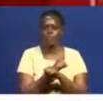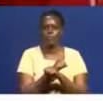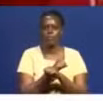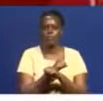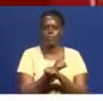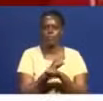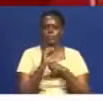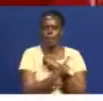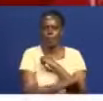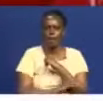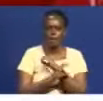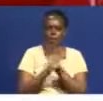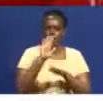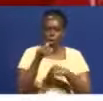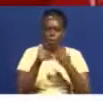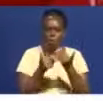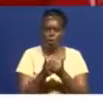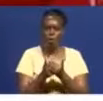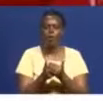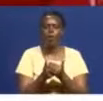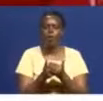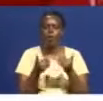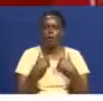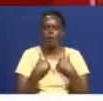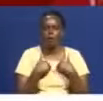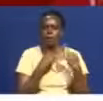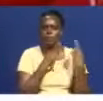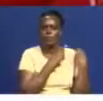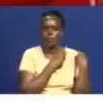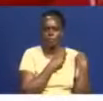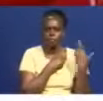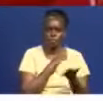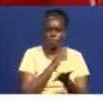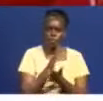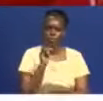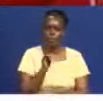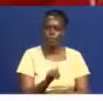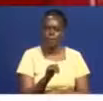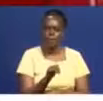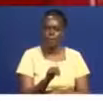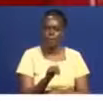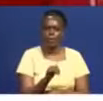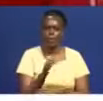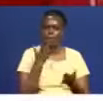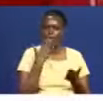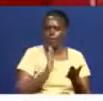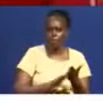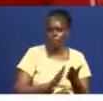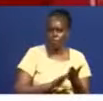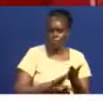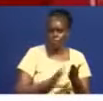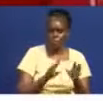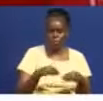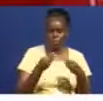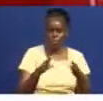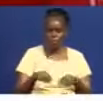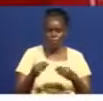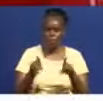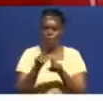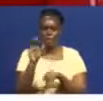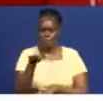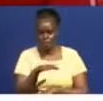Mkenya. Sisi sote, be speaker, tuko na majukumu ya kuhakikisha ya kwamba zile recommendations tunapeana kama